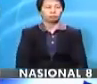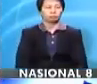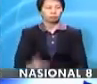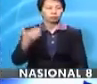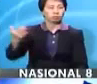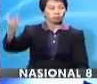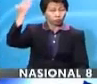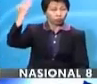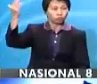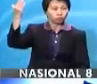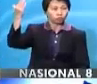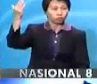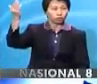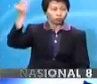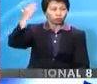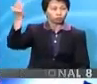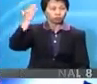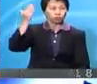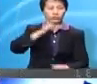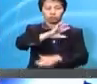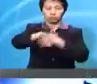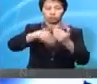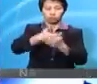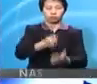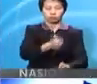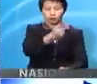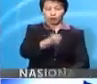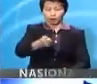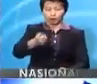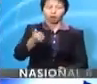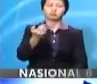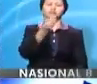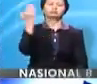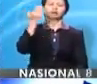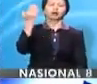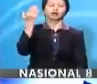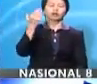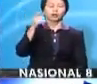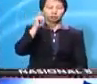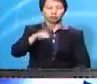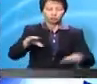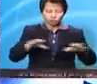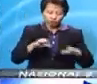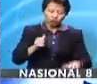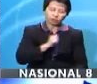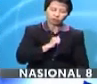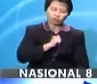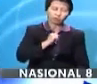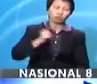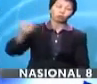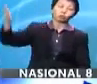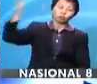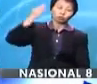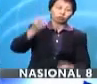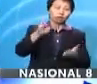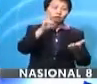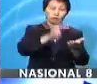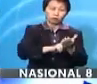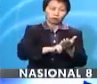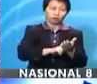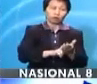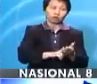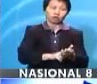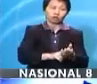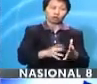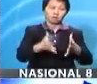Dulu dia segala peralatan dia dalam manual kan, kena buat sendiri. Macam dulu rekod sensor